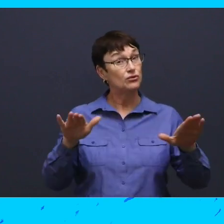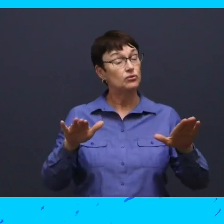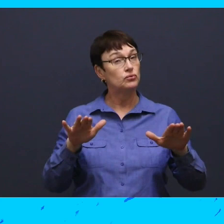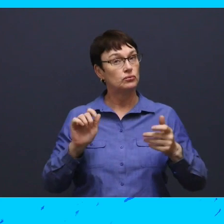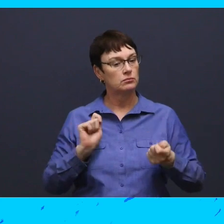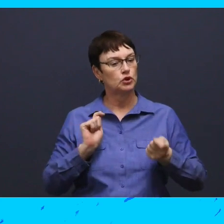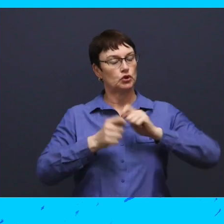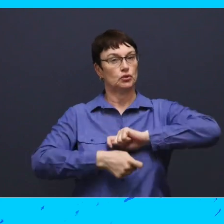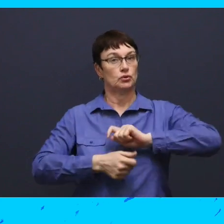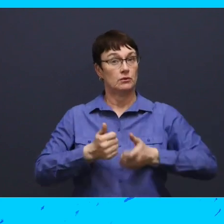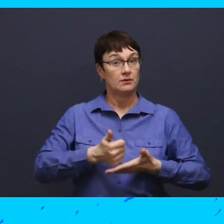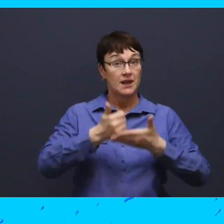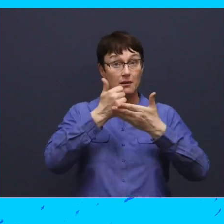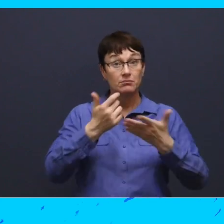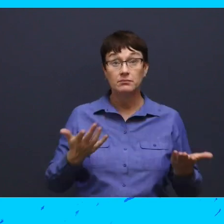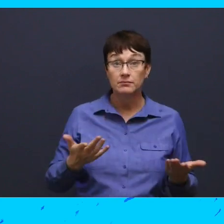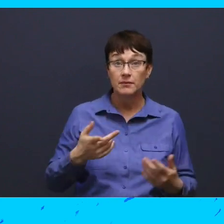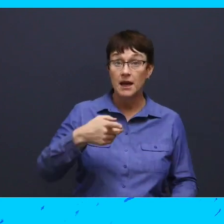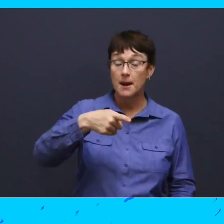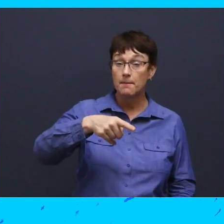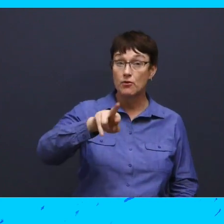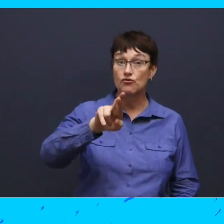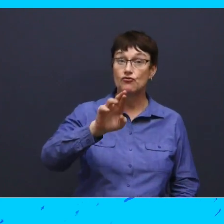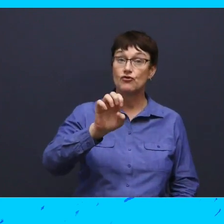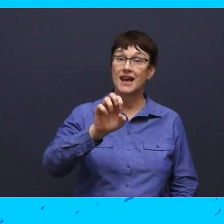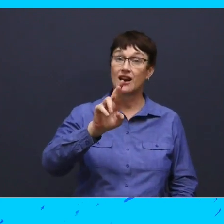vais passer ça à Prina.